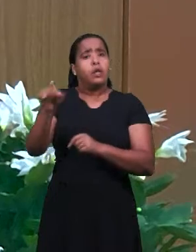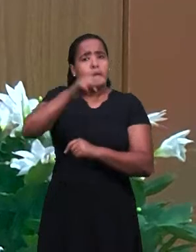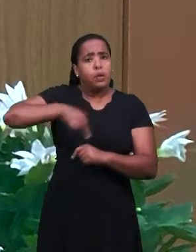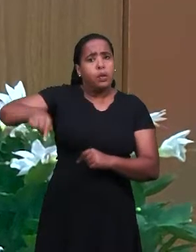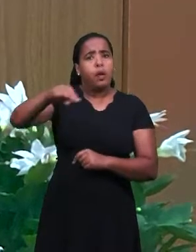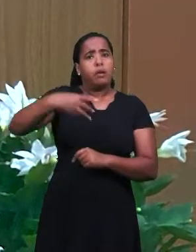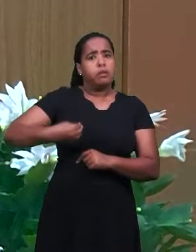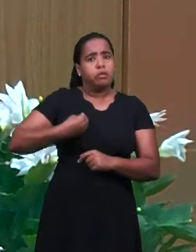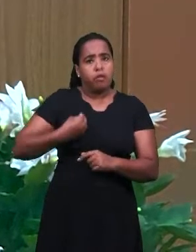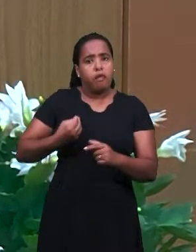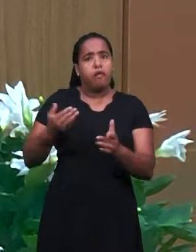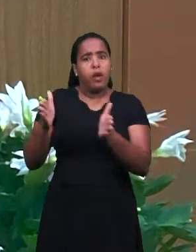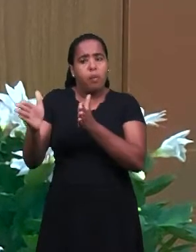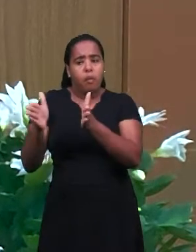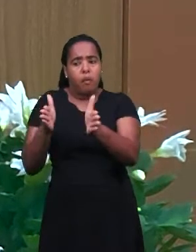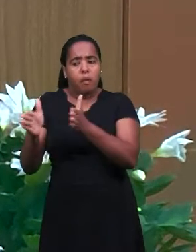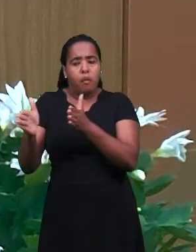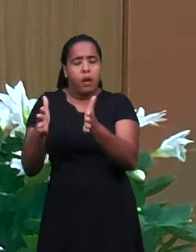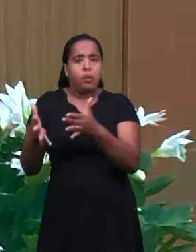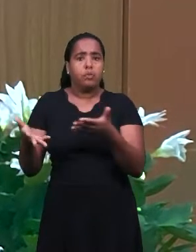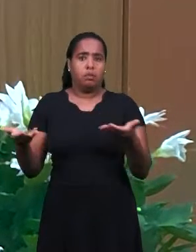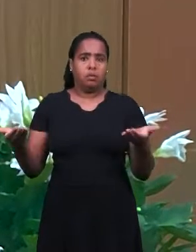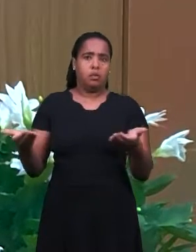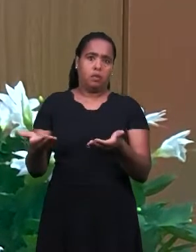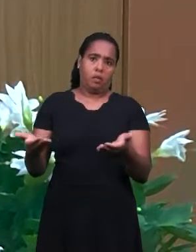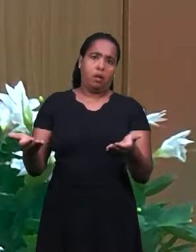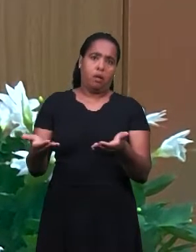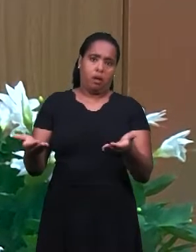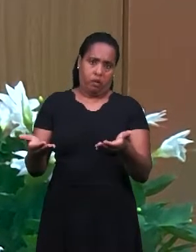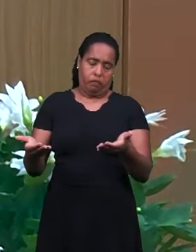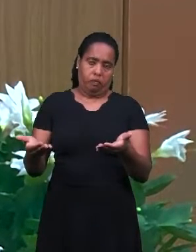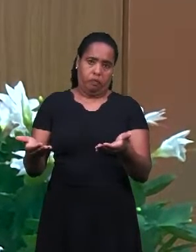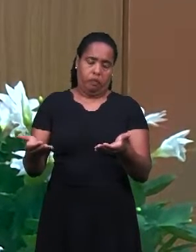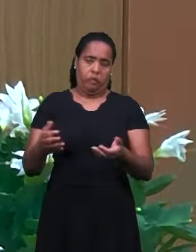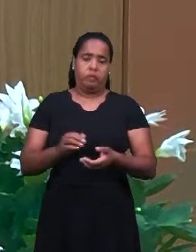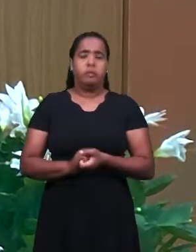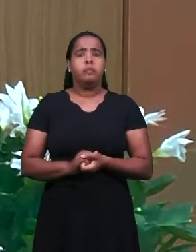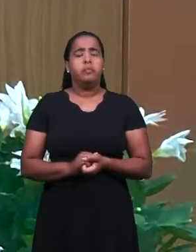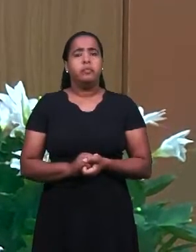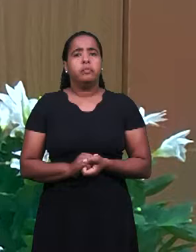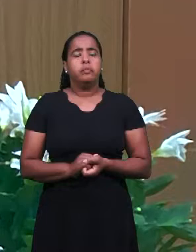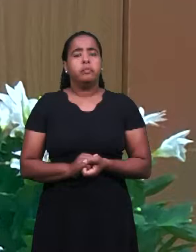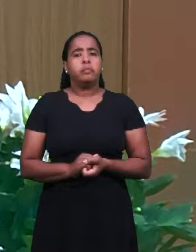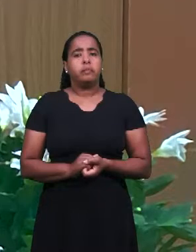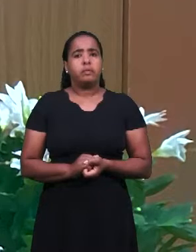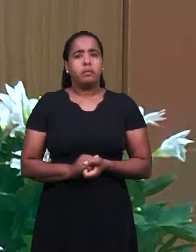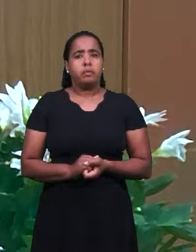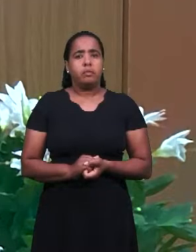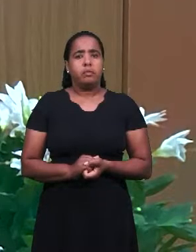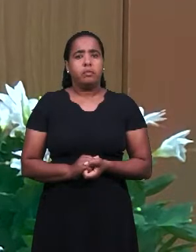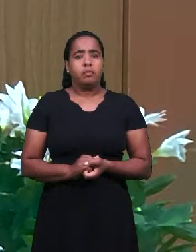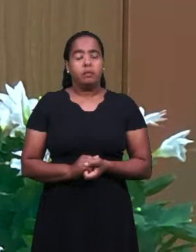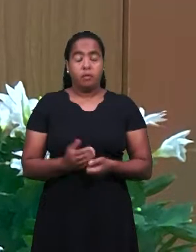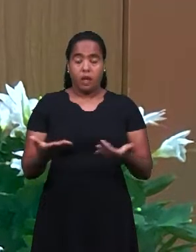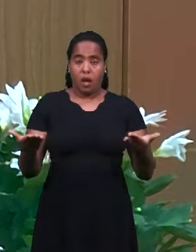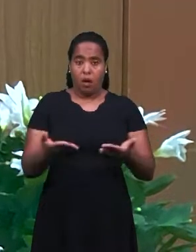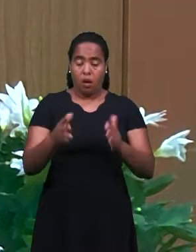восстановления, когда мы живем в наши дни, в этот момент. Я